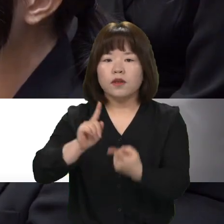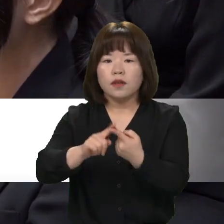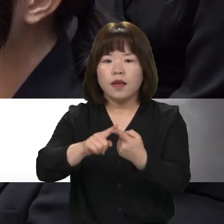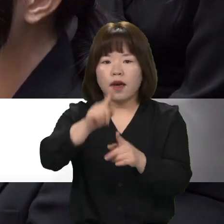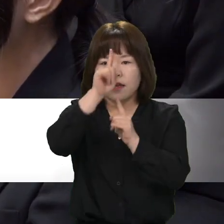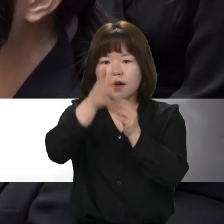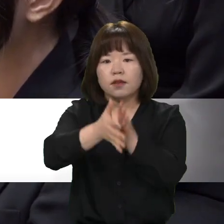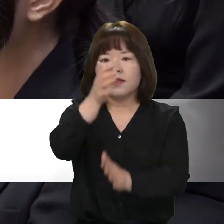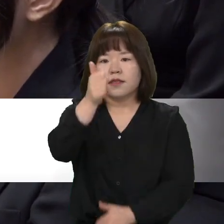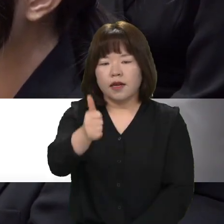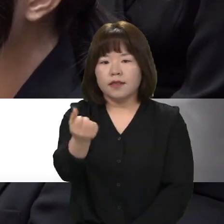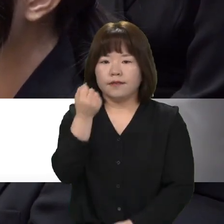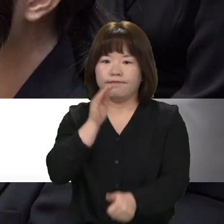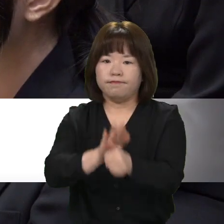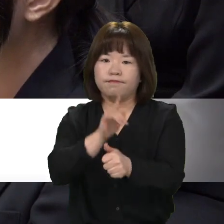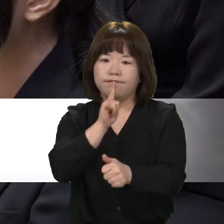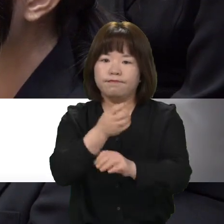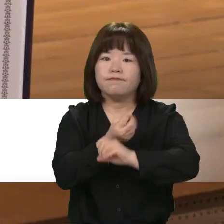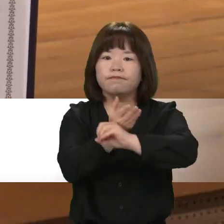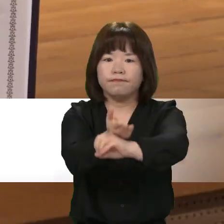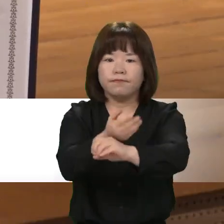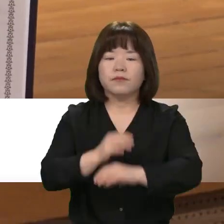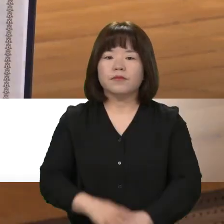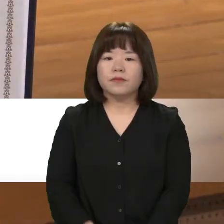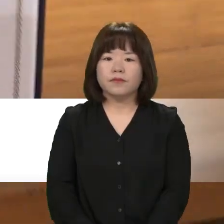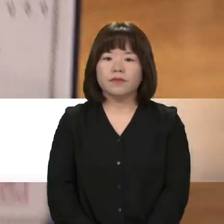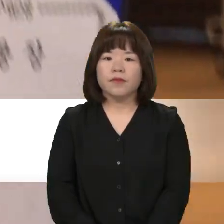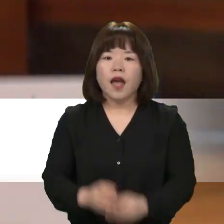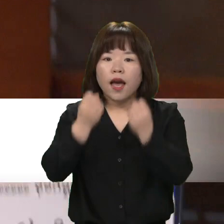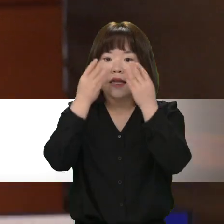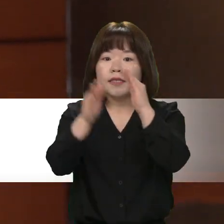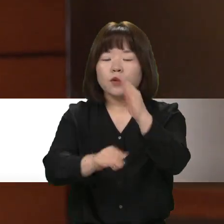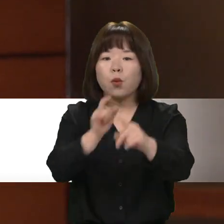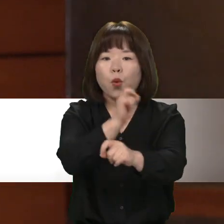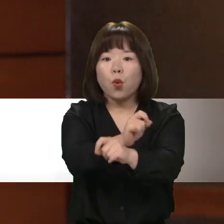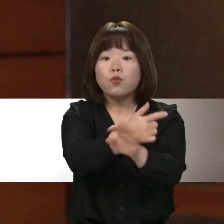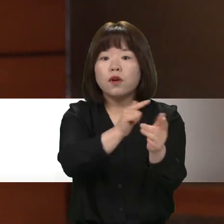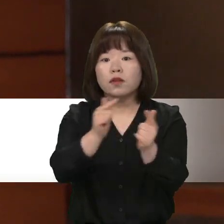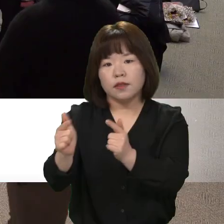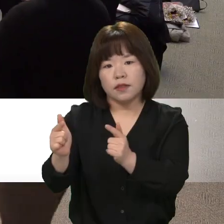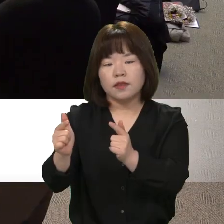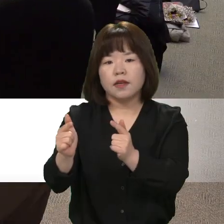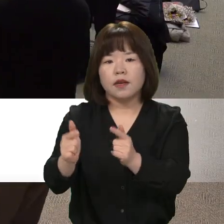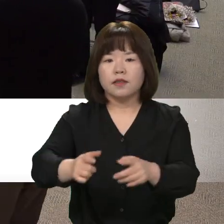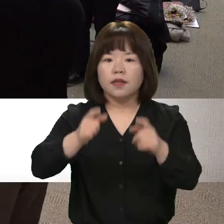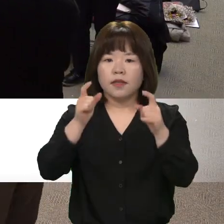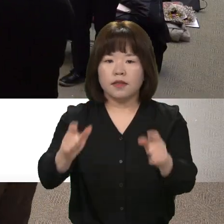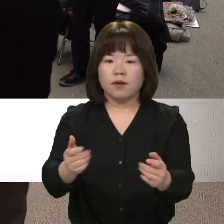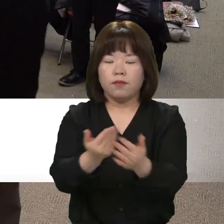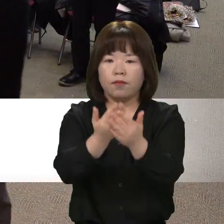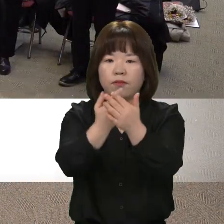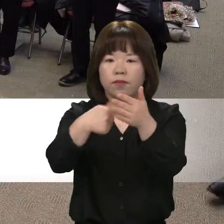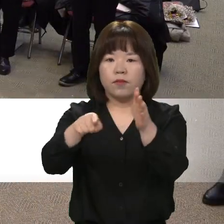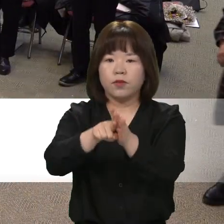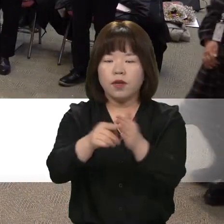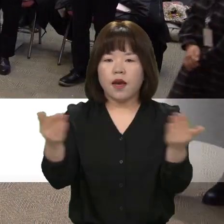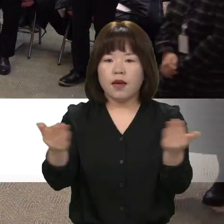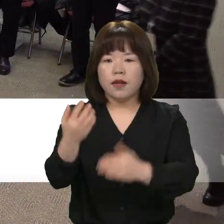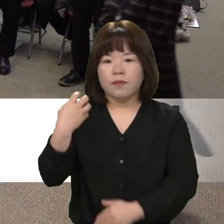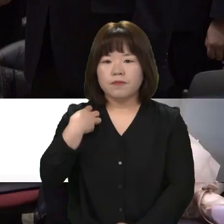이에 이강덕 시장은 응원의 메시지를 전했습니다 한편 신규공무원들은 행정의 최일선에서